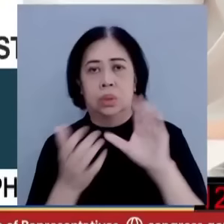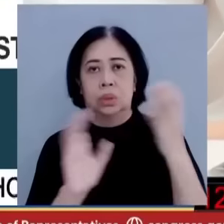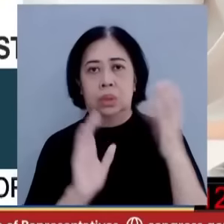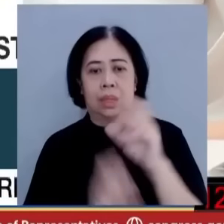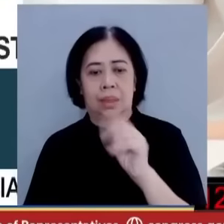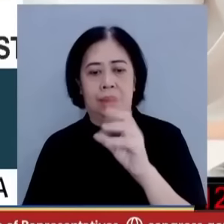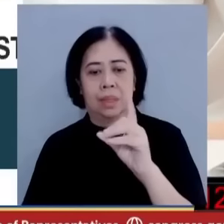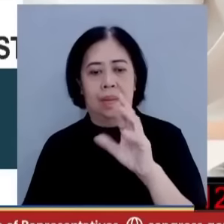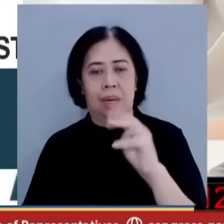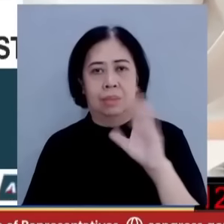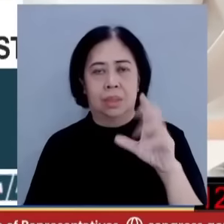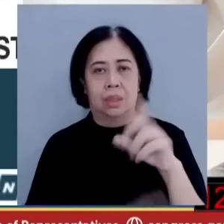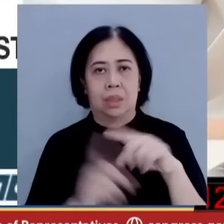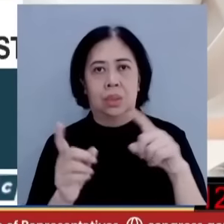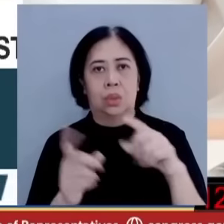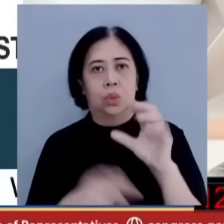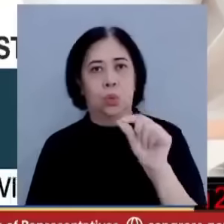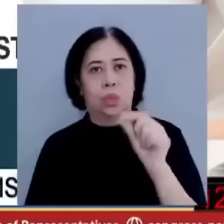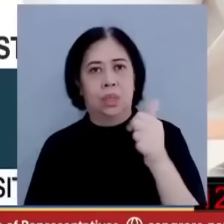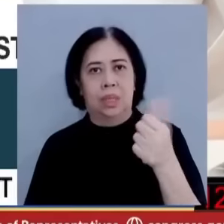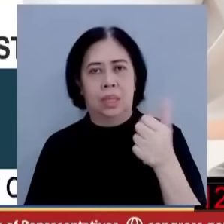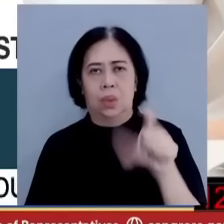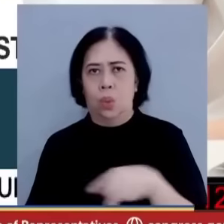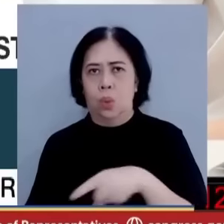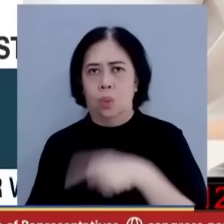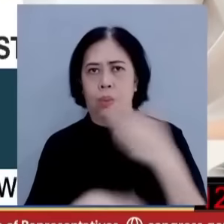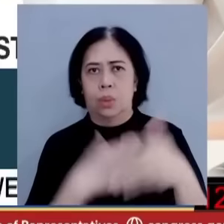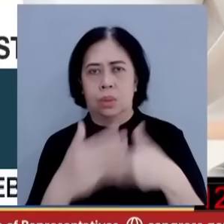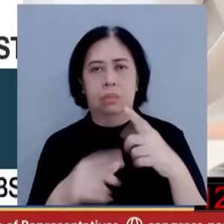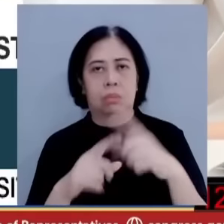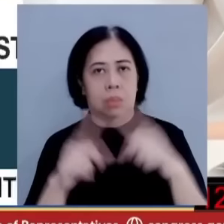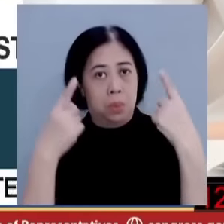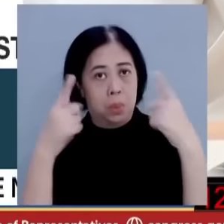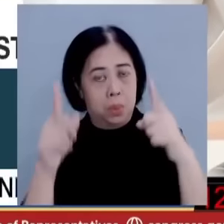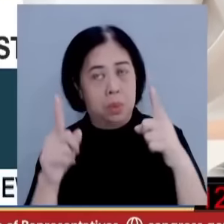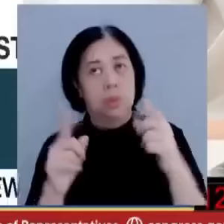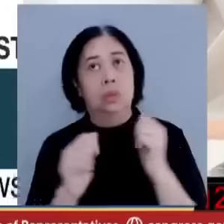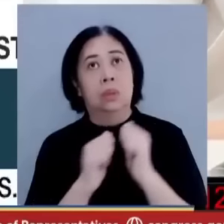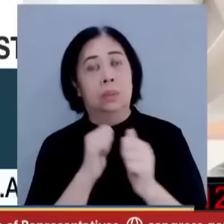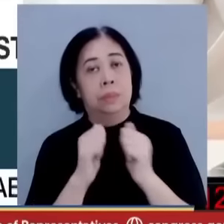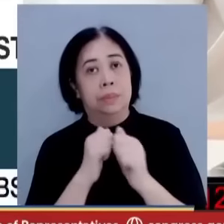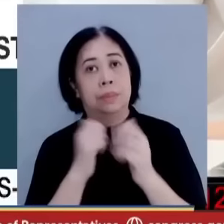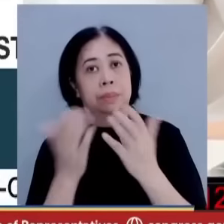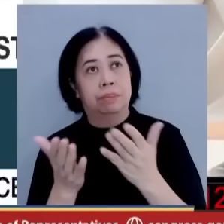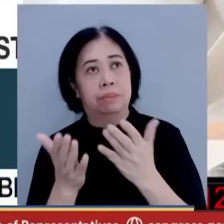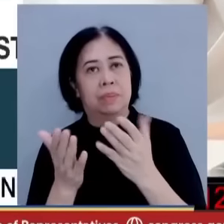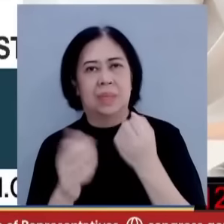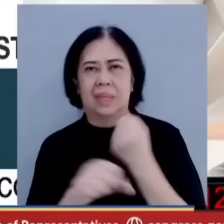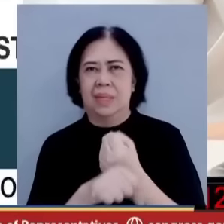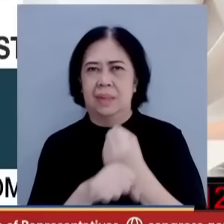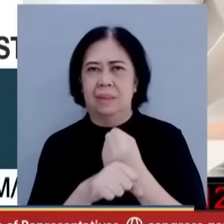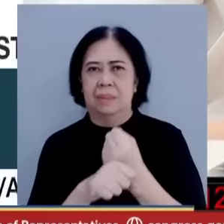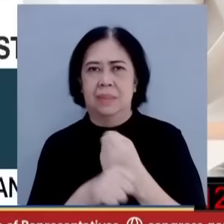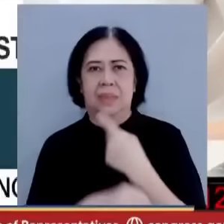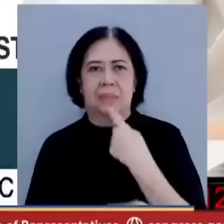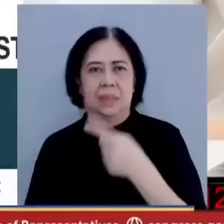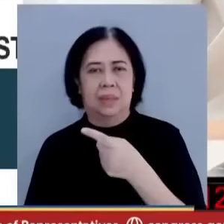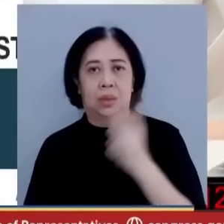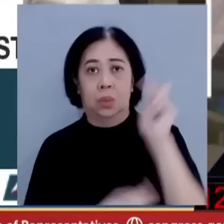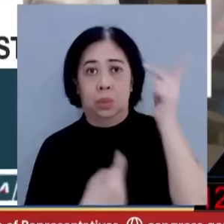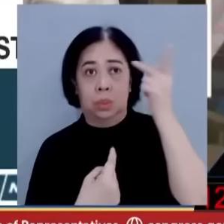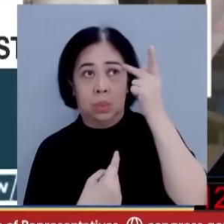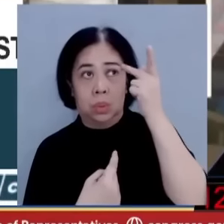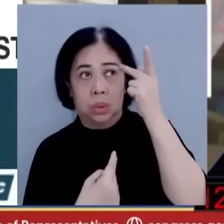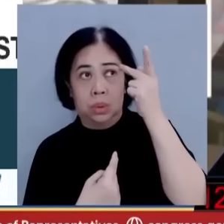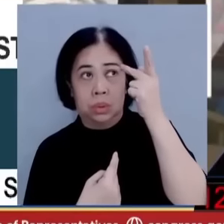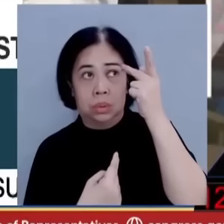ng 2010, no? Napakahabang proseso. So, sa madalit sabi, no, ang hirap mong sabihin na yung political, hindi